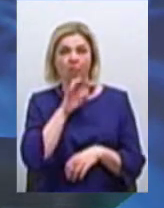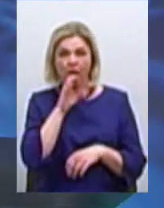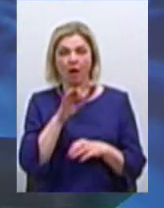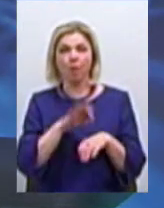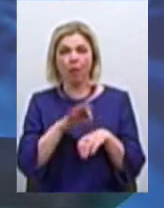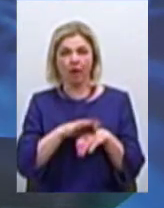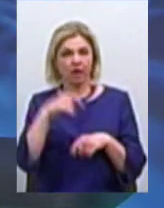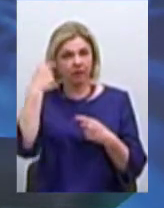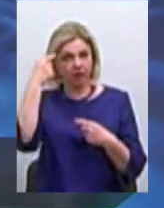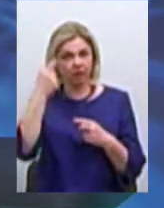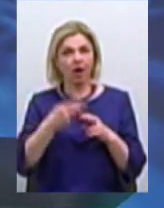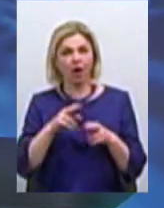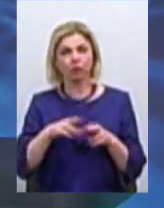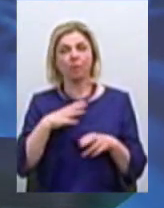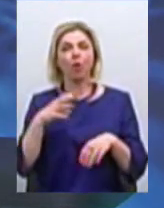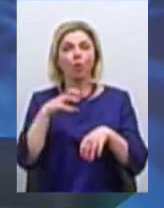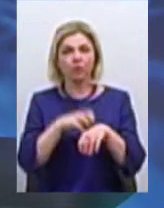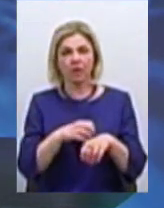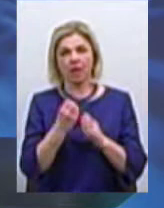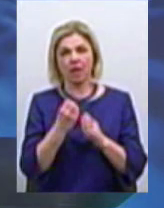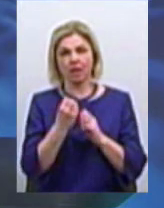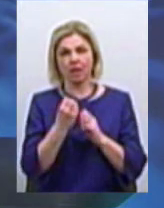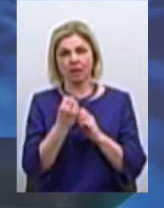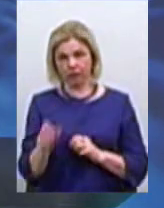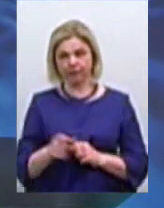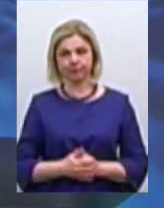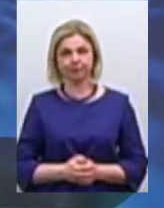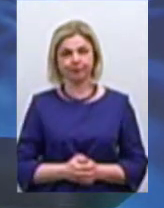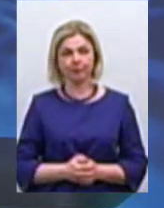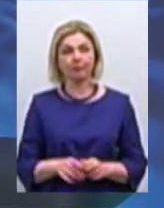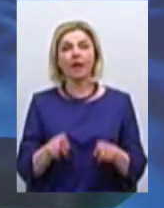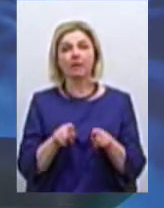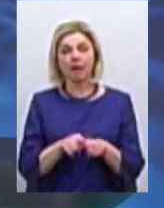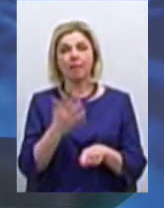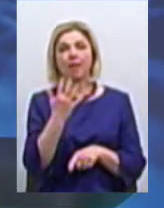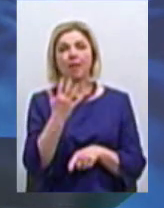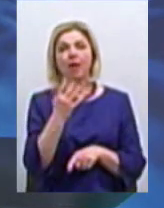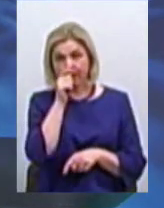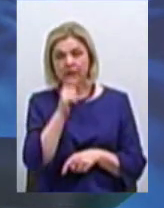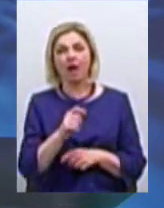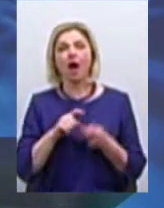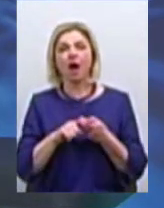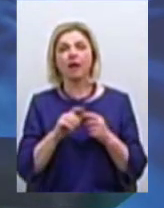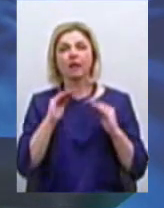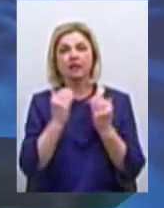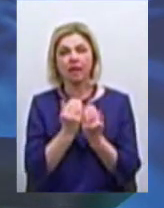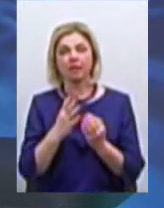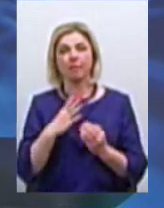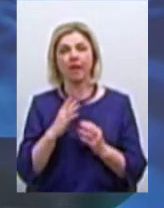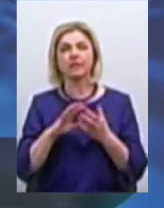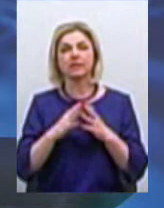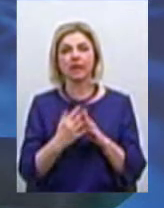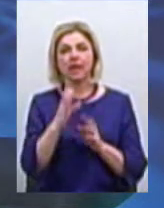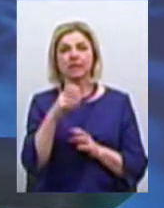котрий покусав, за попередніми даними, 12 людей. Також 5 квітня карантин введено на території села